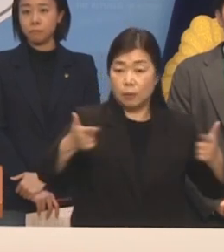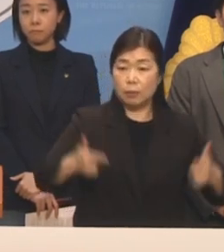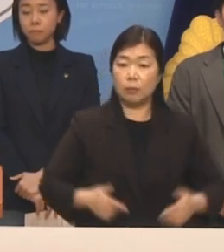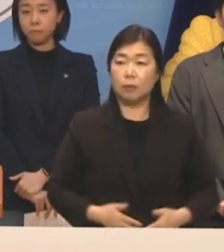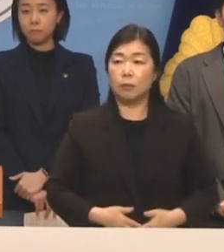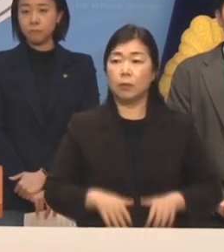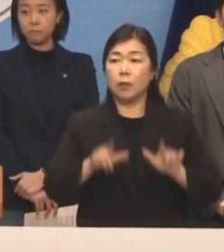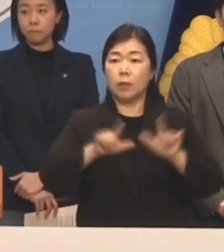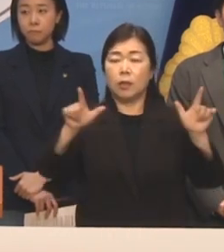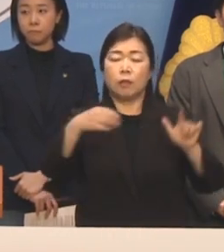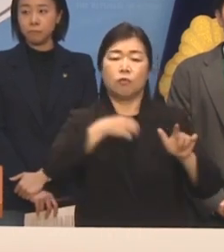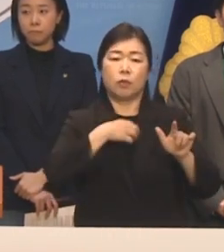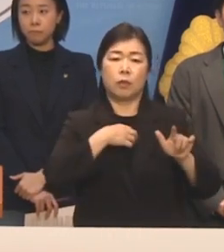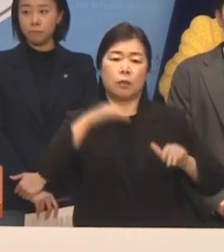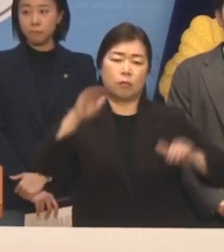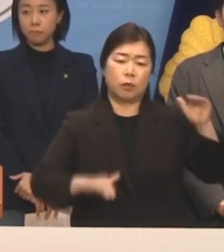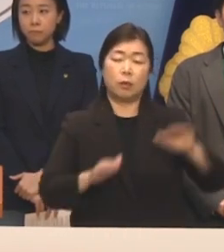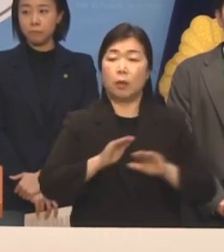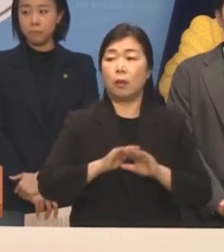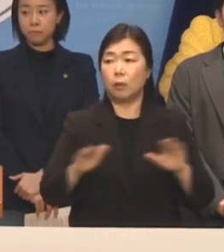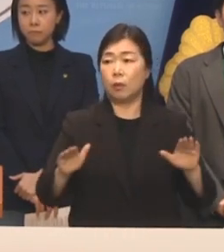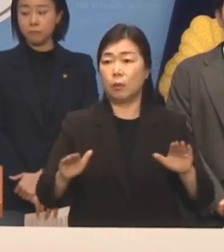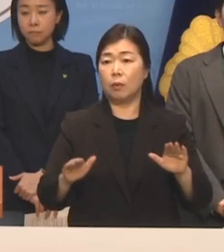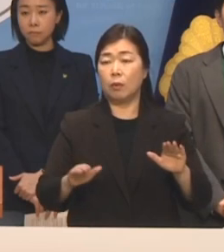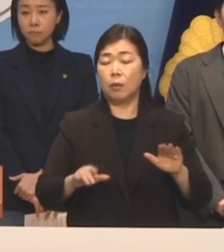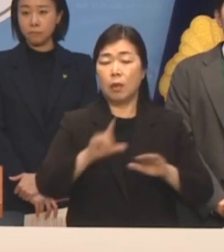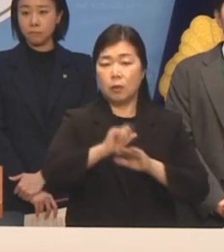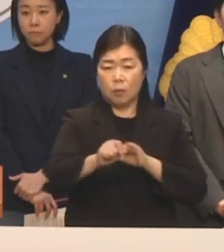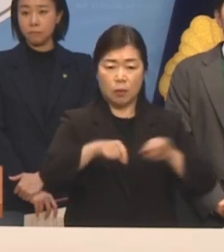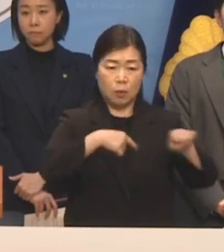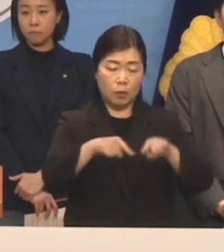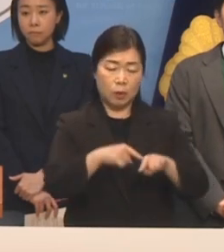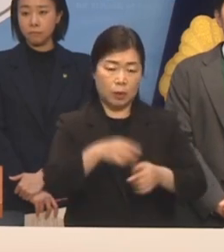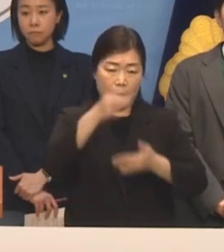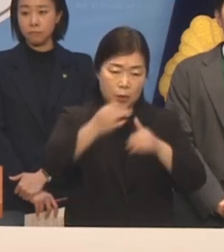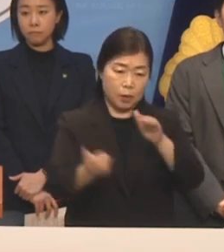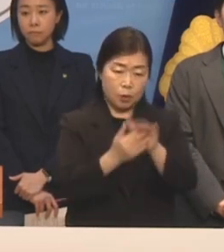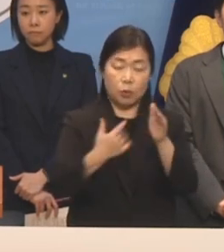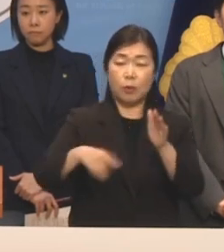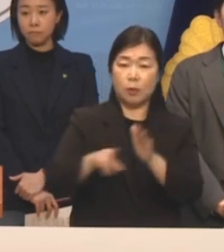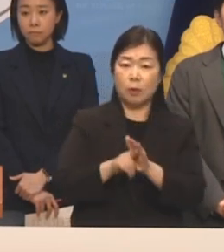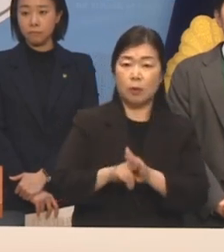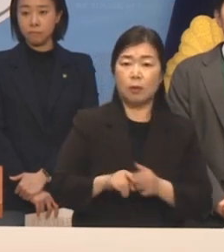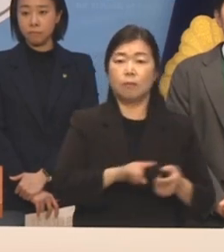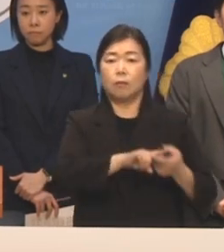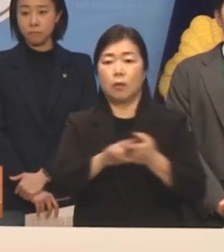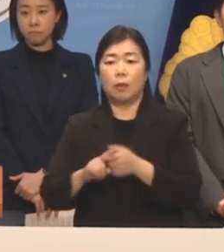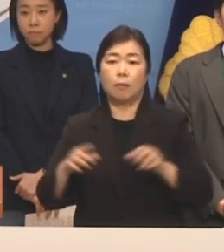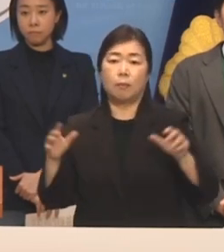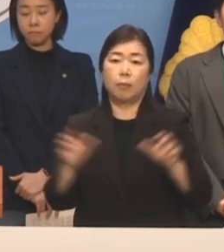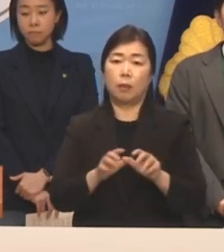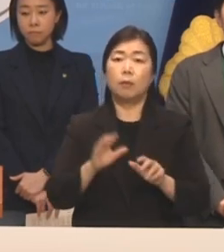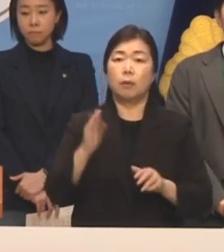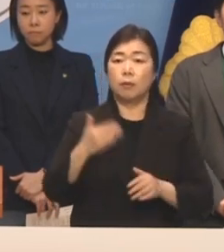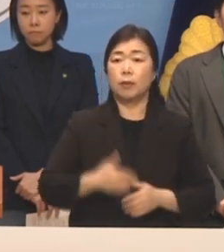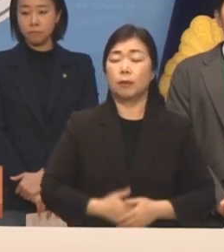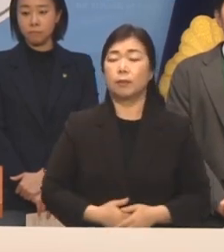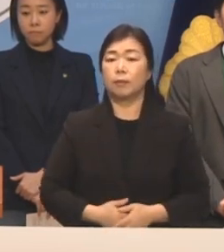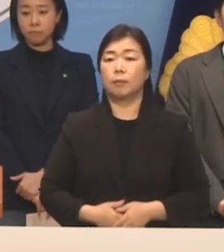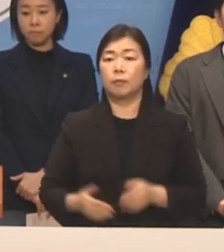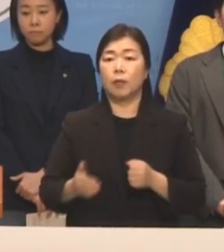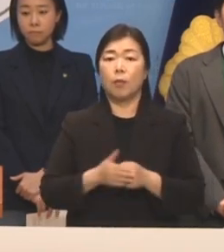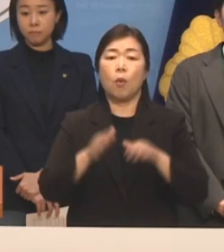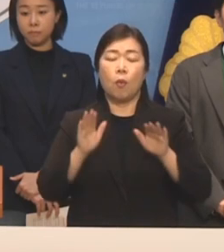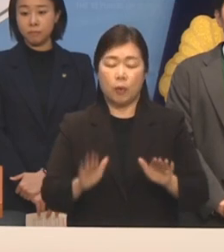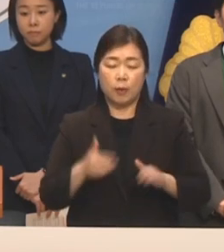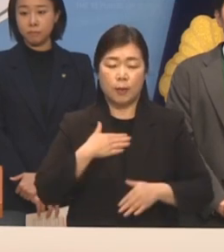해소, 자치분권의 가치를 실현할 진보 정당의 유일한 연합체입니다. 그러기에 오늘 저는